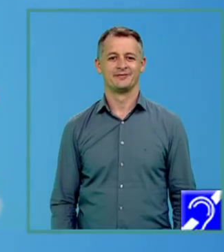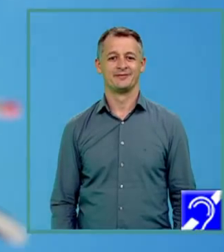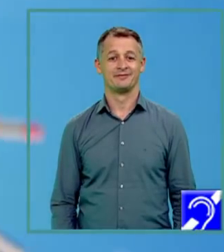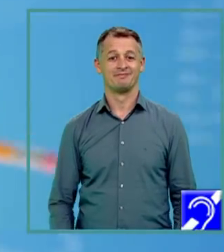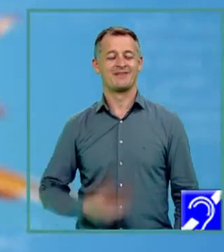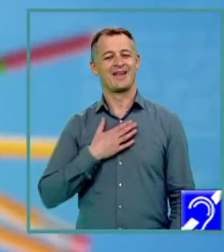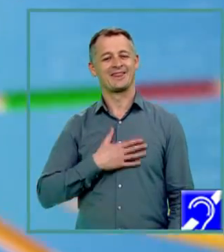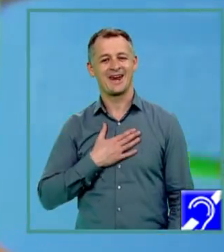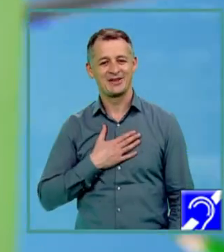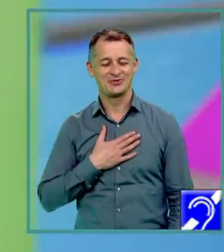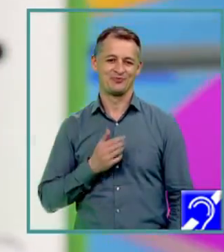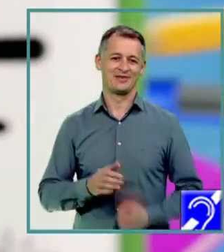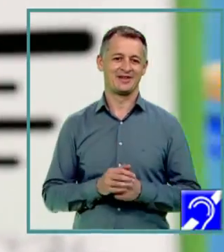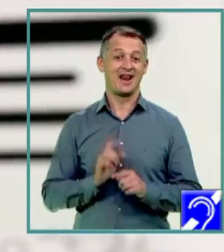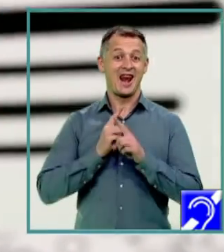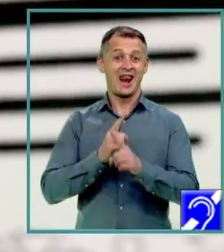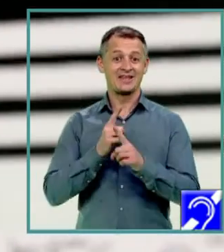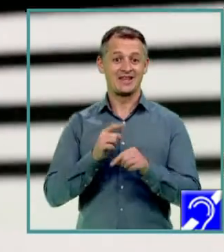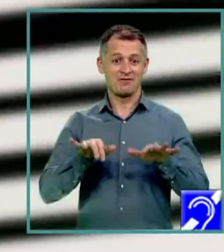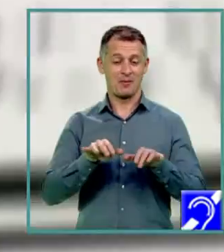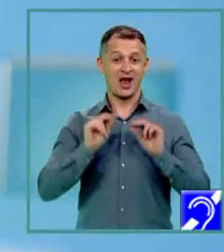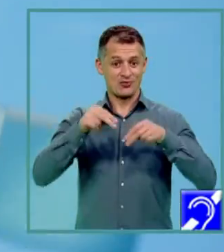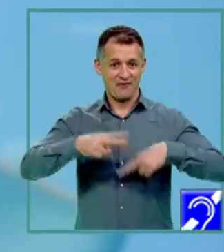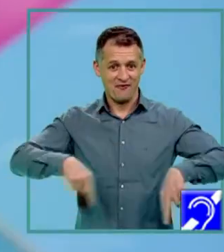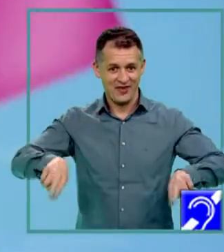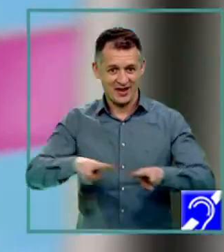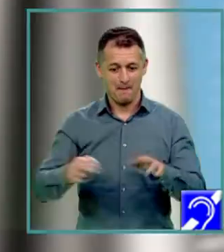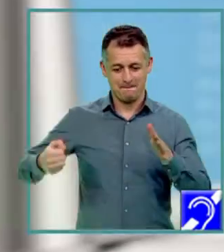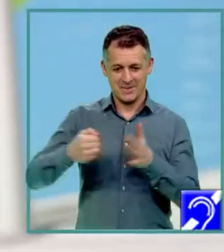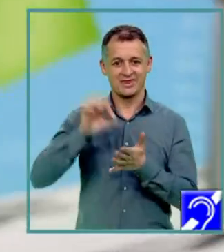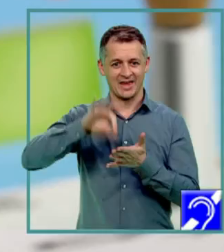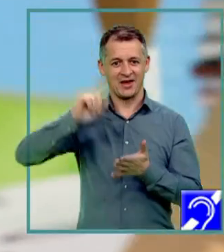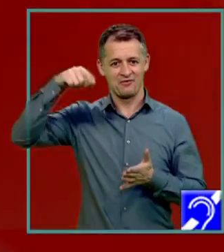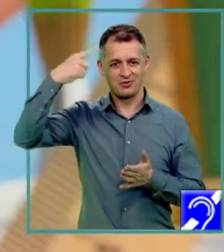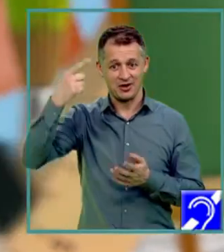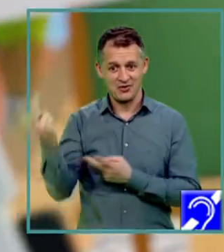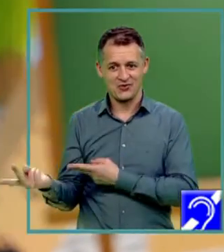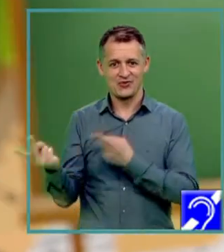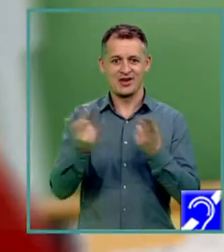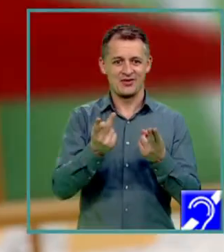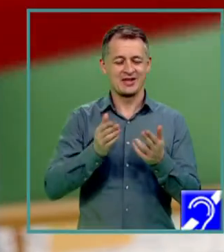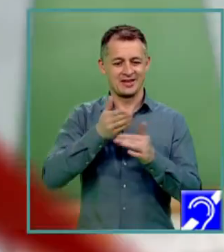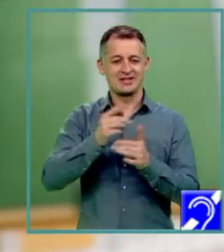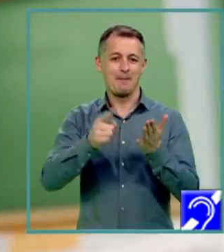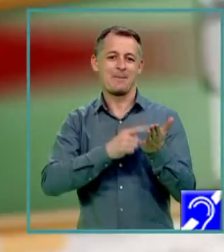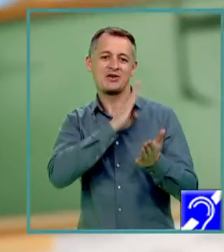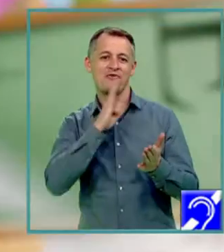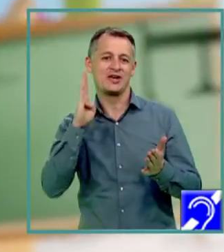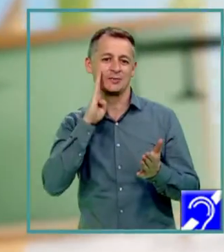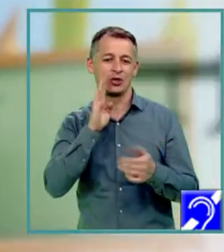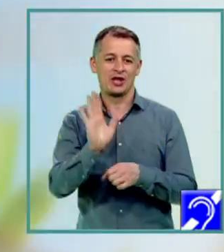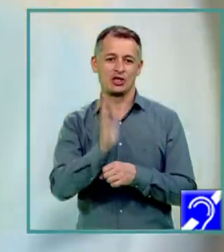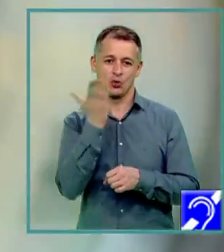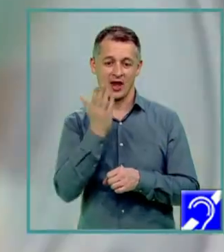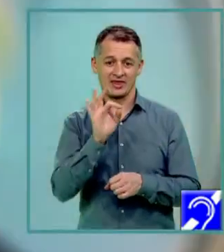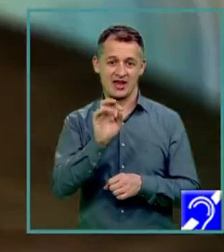dragilor lecția de Informatică de astăzi a ajuns la final până data viitoare vă invit să intrați pe pagina de Facebook talie școala TVR